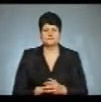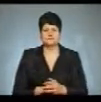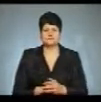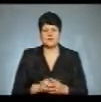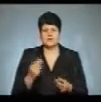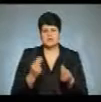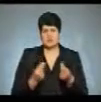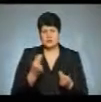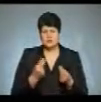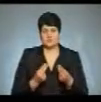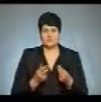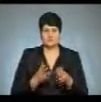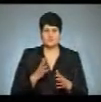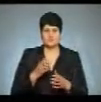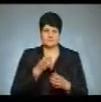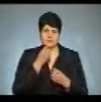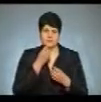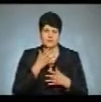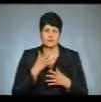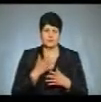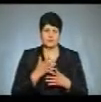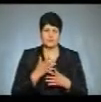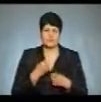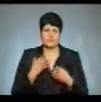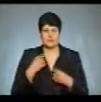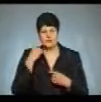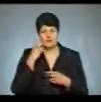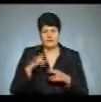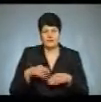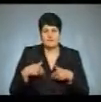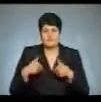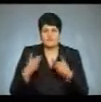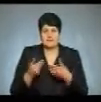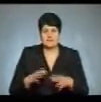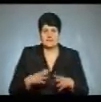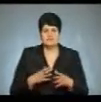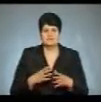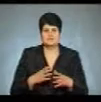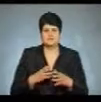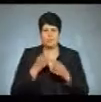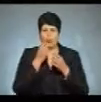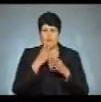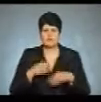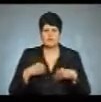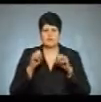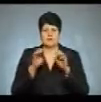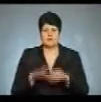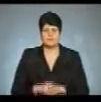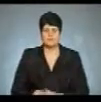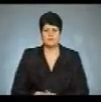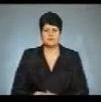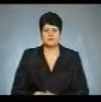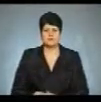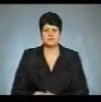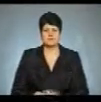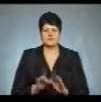Жартуємо, заряджаємо сітки позитивом, думаємо, їм там віддасться ця енергетика позитивна на фронті.